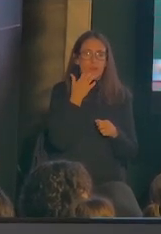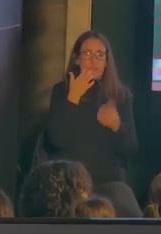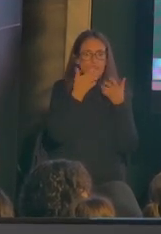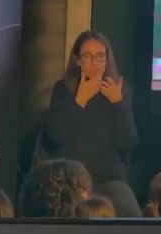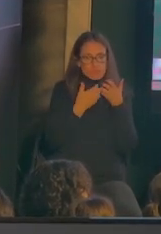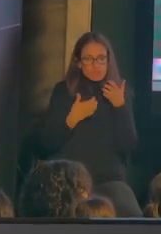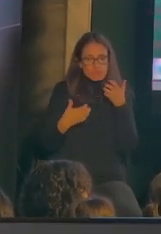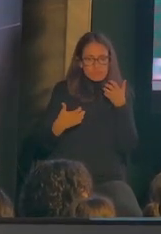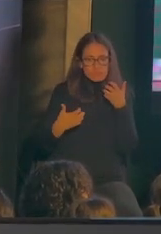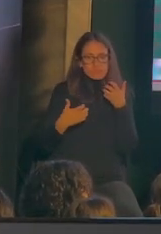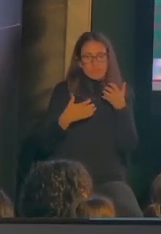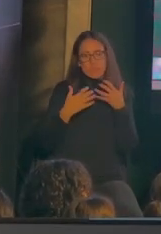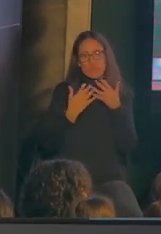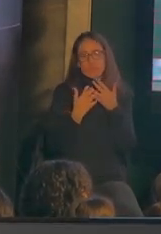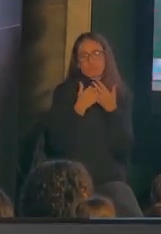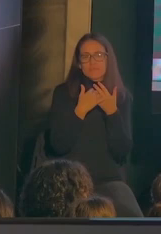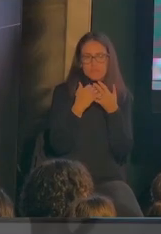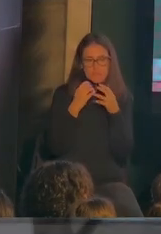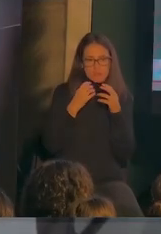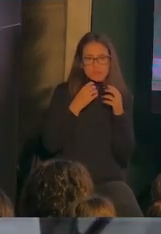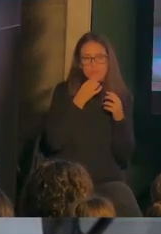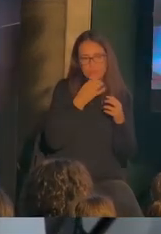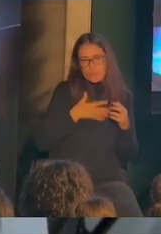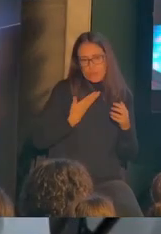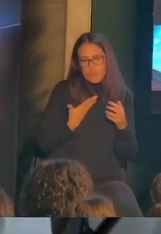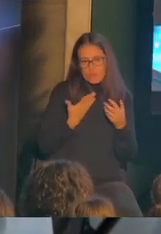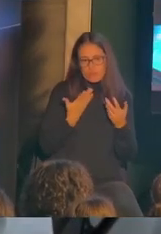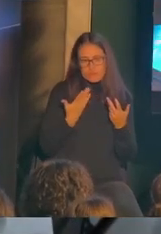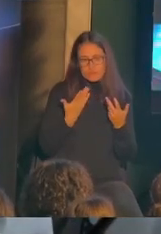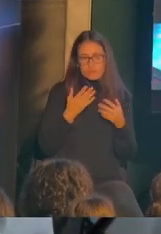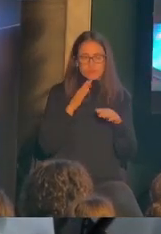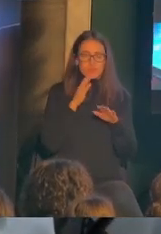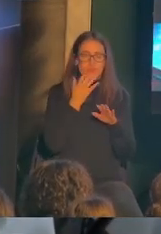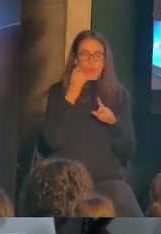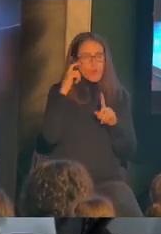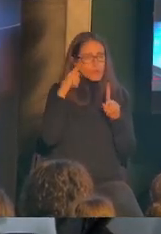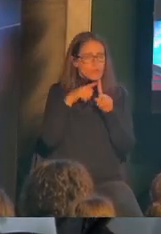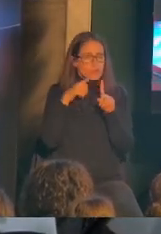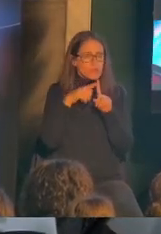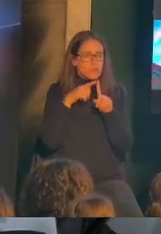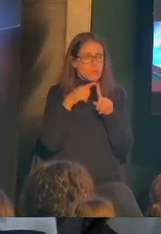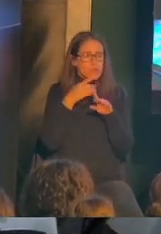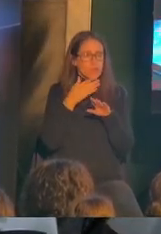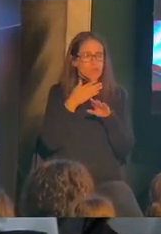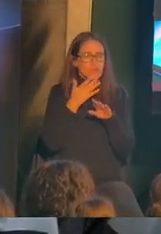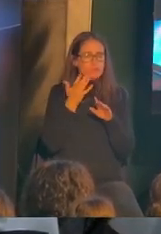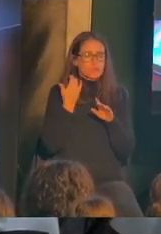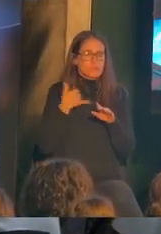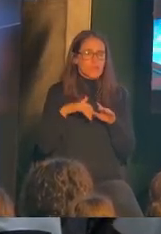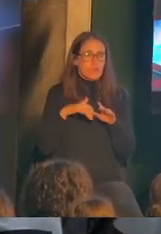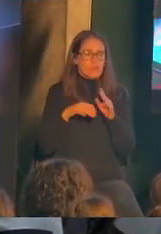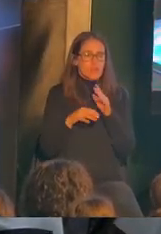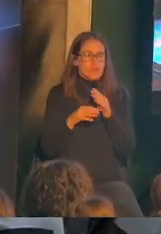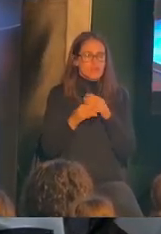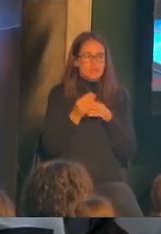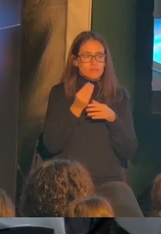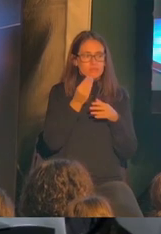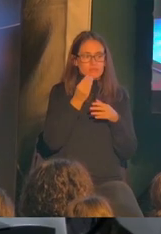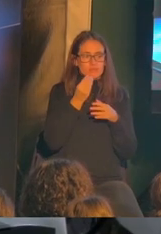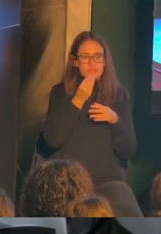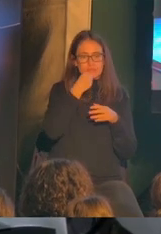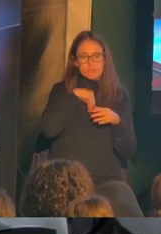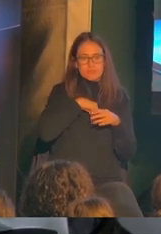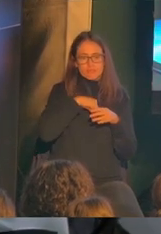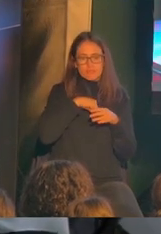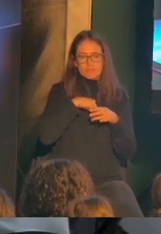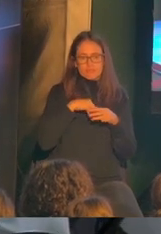vale, sempre s'acaba humitejant, però l'objectiu és que això, quan hagi de passar, la persona que ho menja ja ho